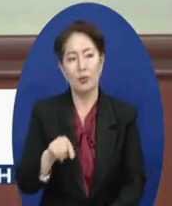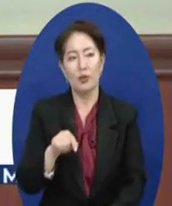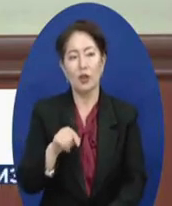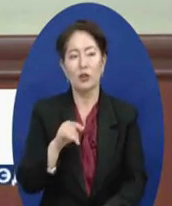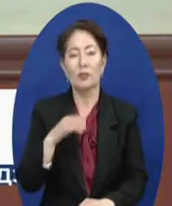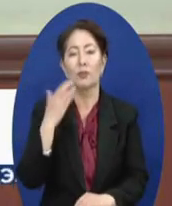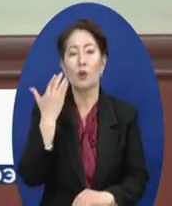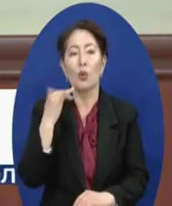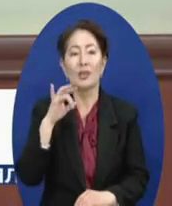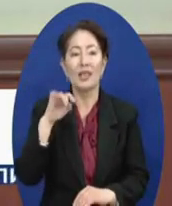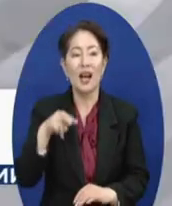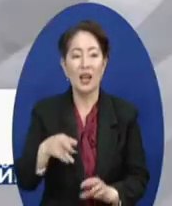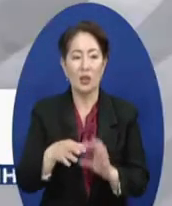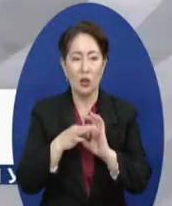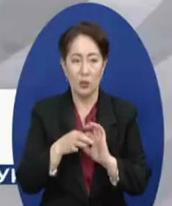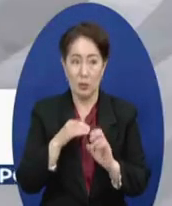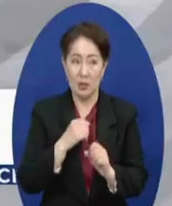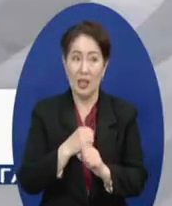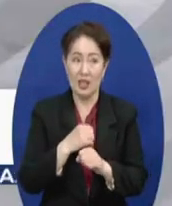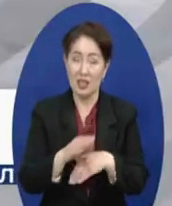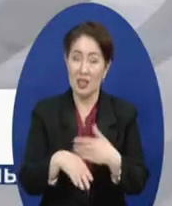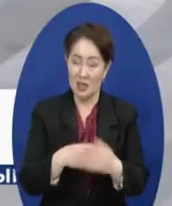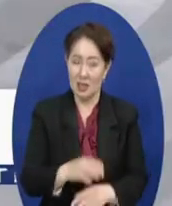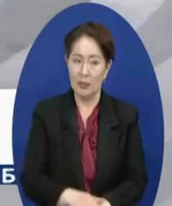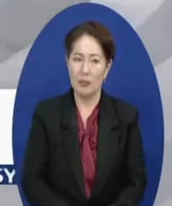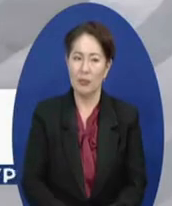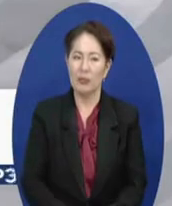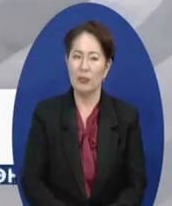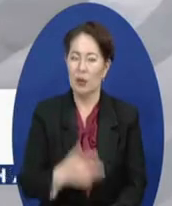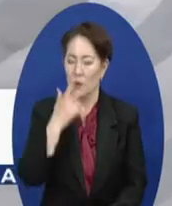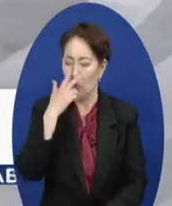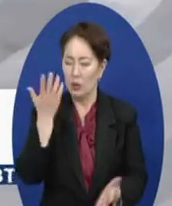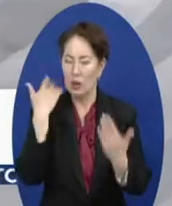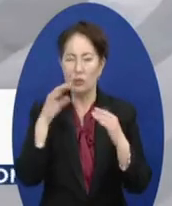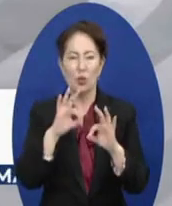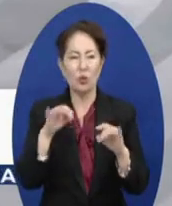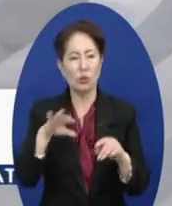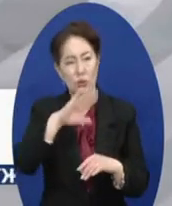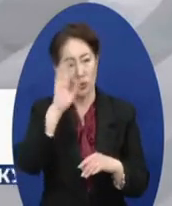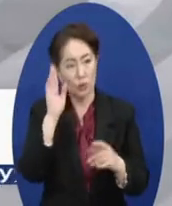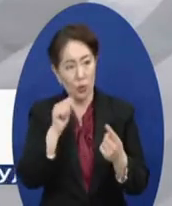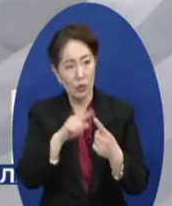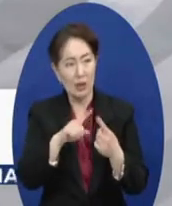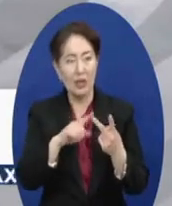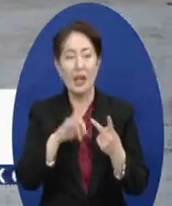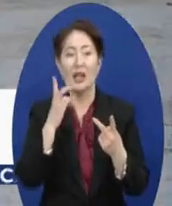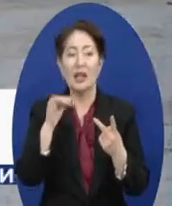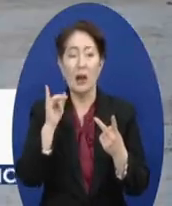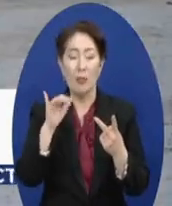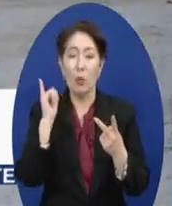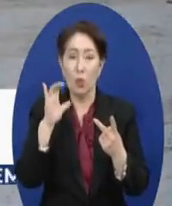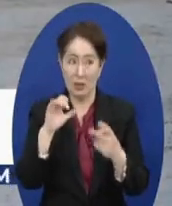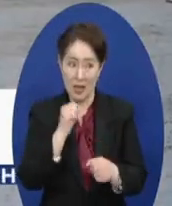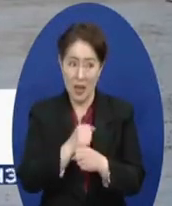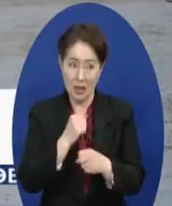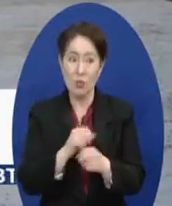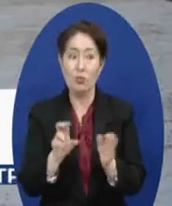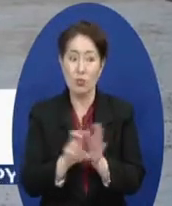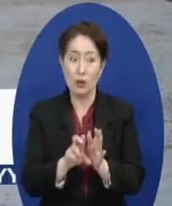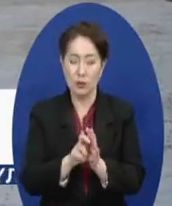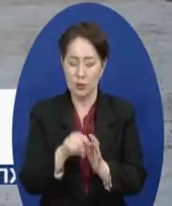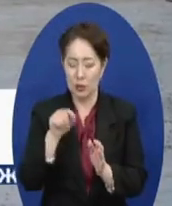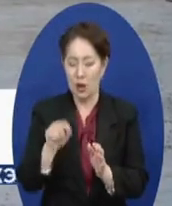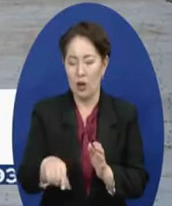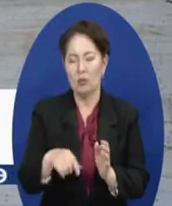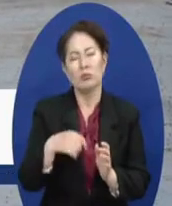өнөөдөр тэрийг улирлын чанартай ажиллаж байгаа. Эрдэс уур амьсгалтай учраас зөвхөн 100 наврын үйлдэл усан оргилуур ажиллах боломжтой. Энэ сарын